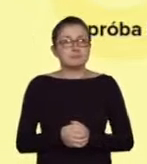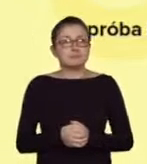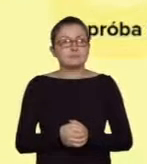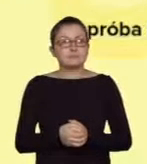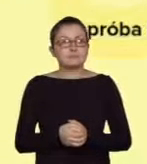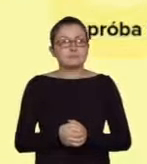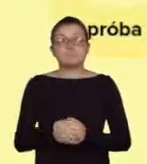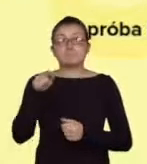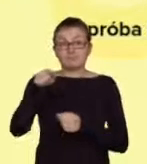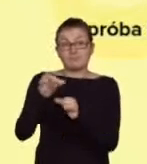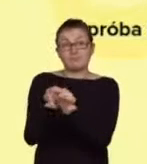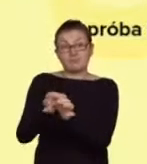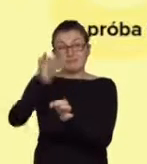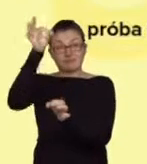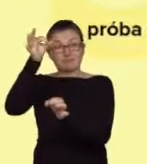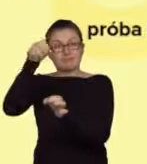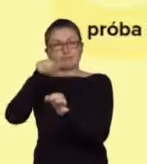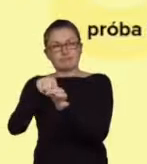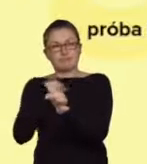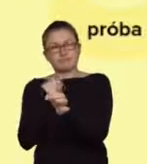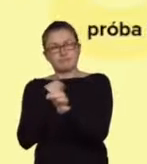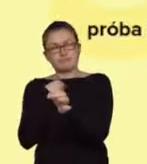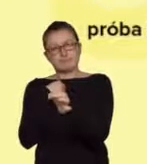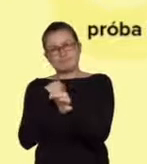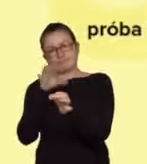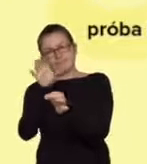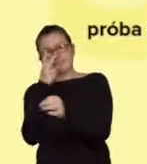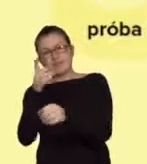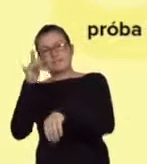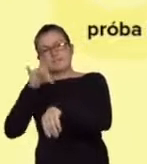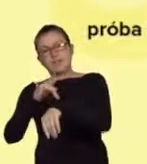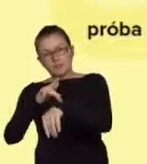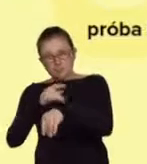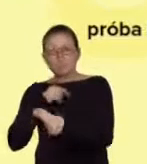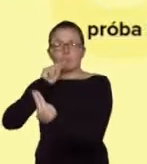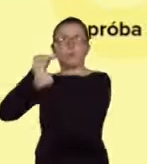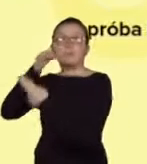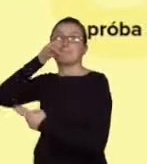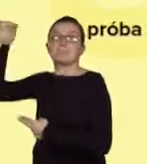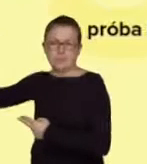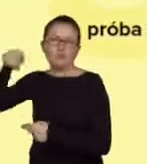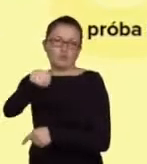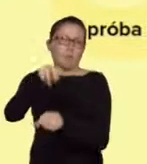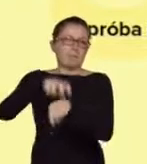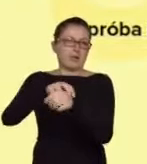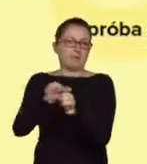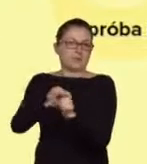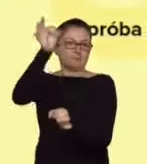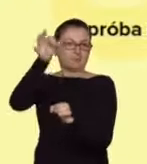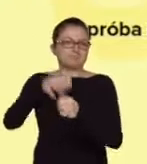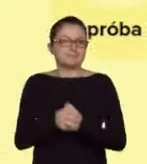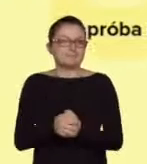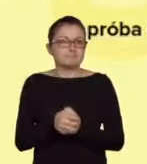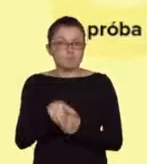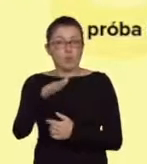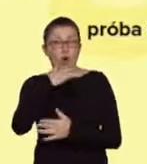drugim zestawie pozwalałby na udzielenie odpowiedzi na zadane pytanie. Brak odbarwienia roztworu skrobi